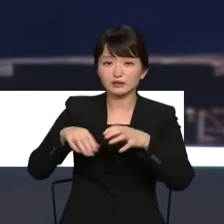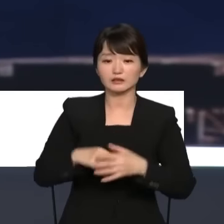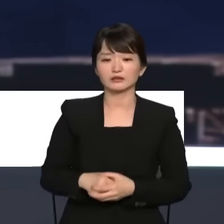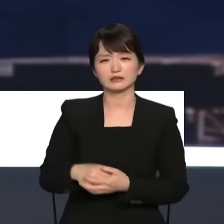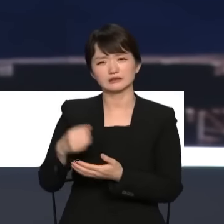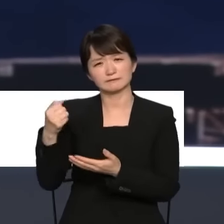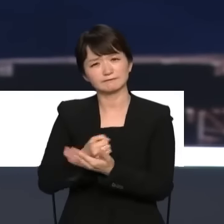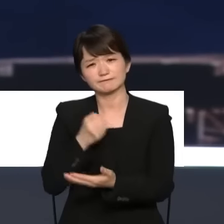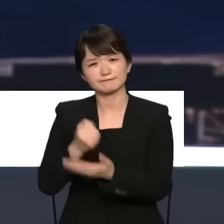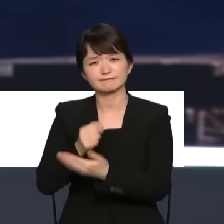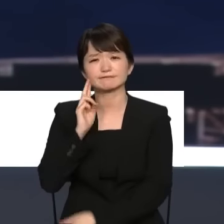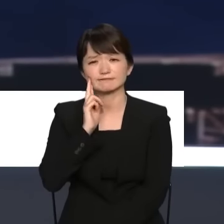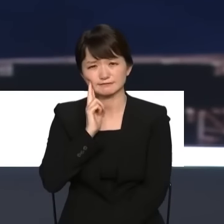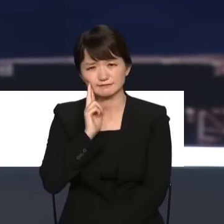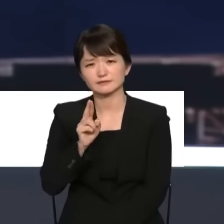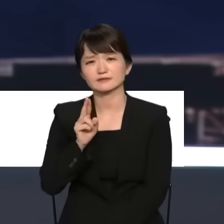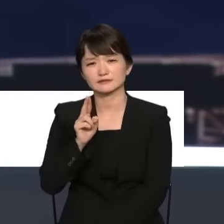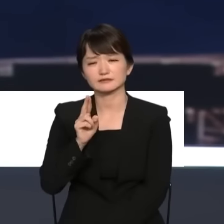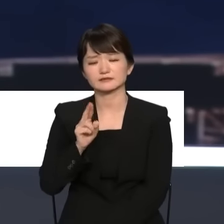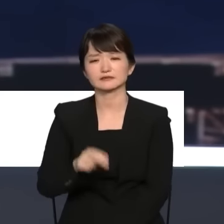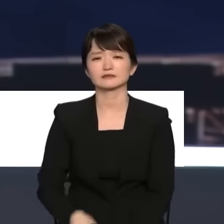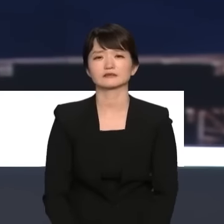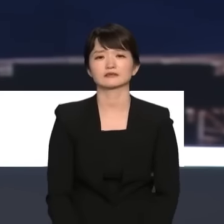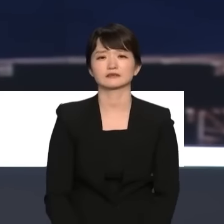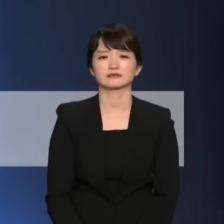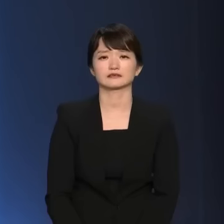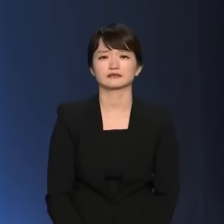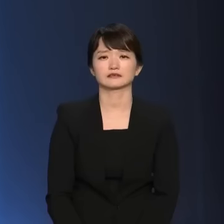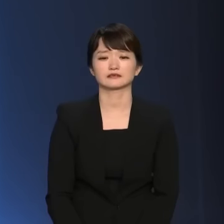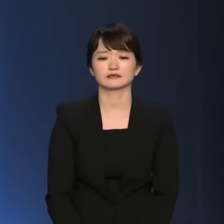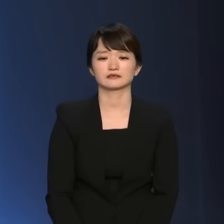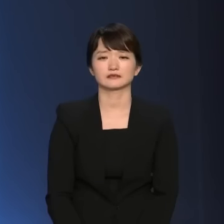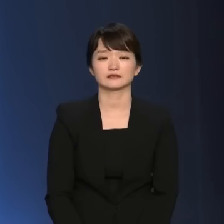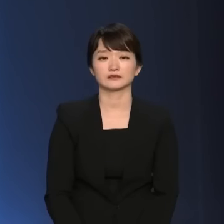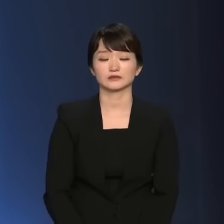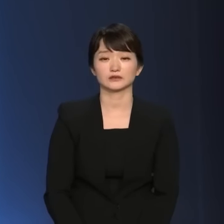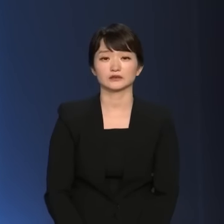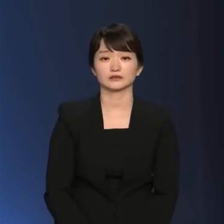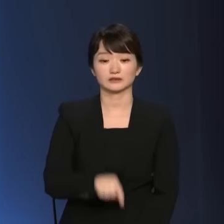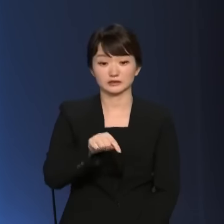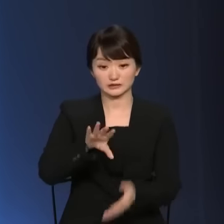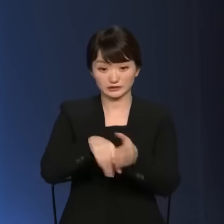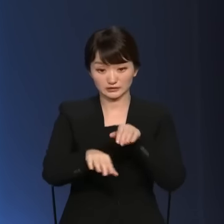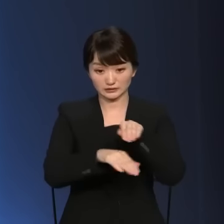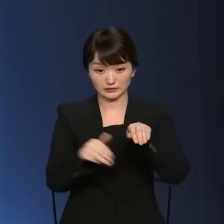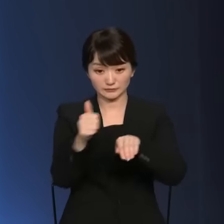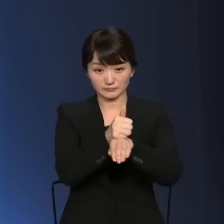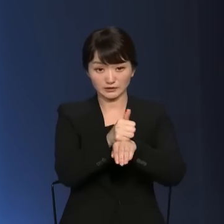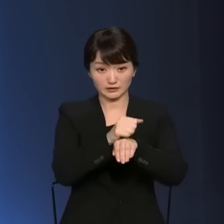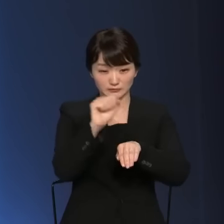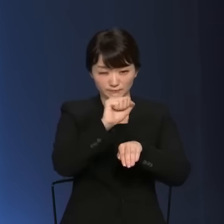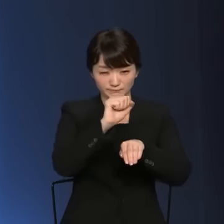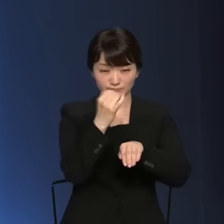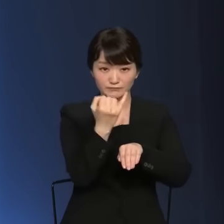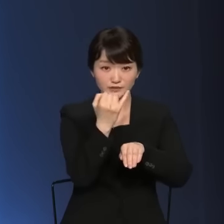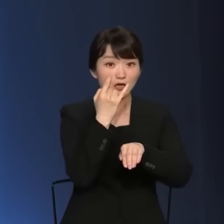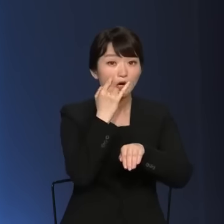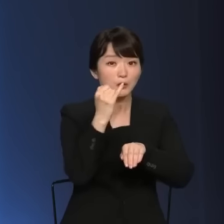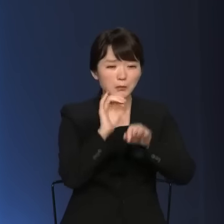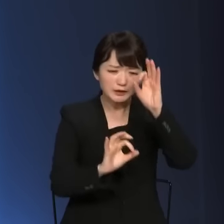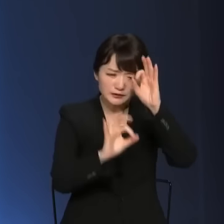안타깝고 비극적인 현실인 거 같습니다 네네 그리고 그 또 한 가지가 이제 당시 차량을 운전했던 어머니의 과실 여부를